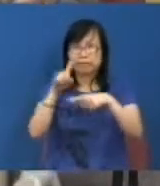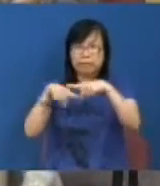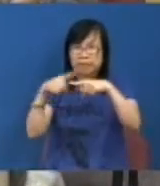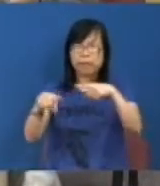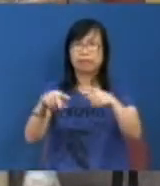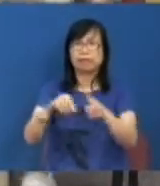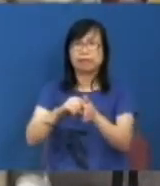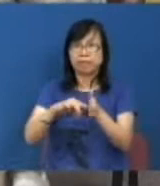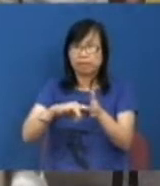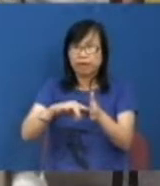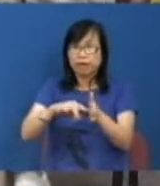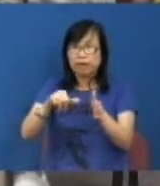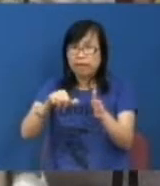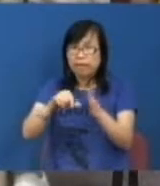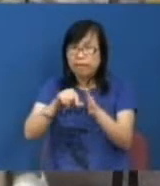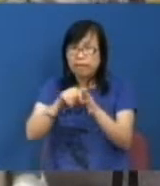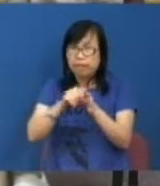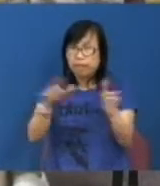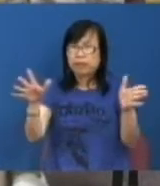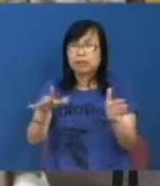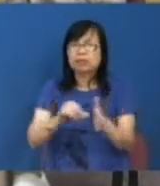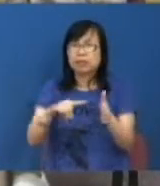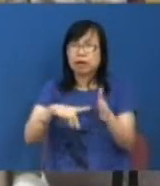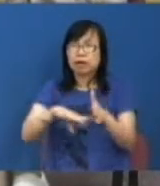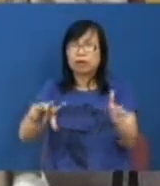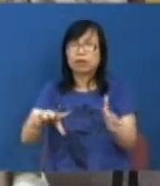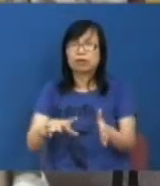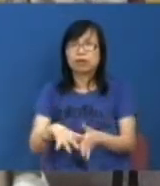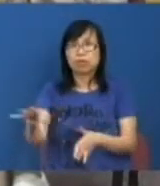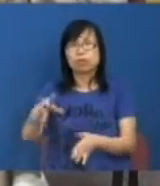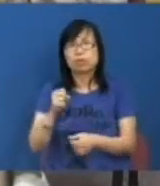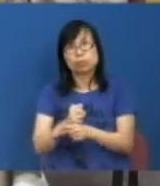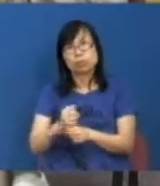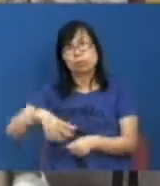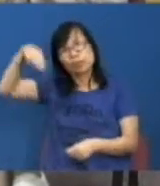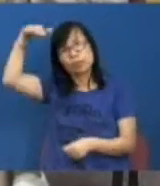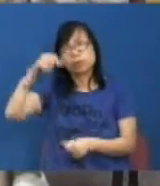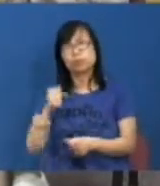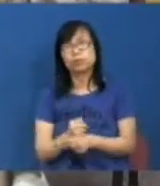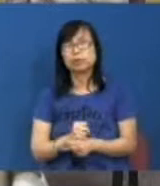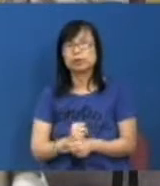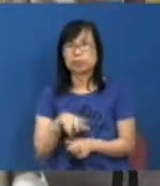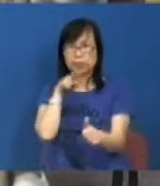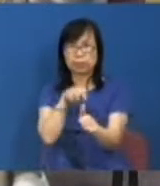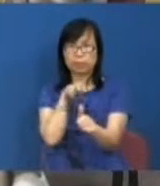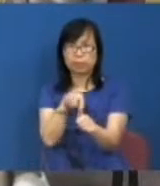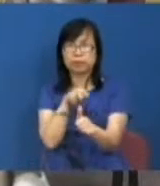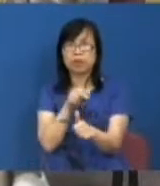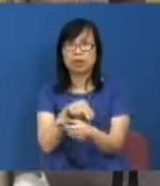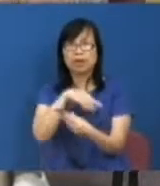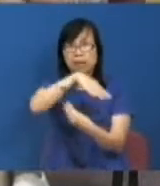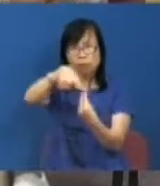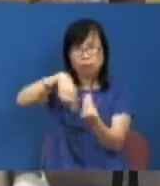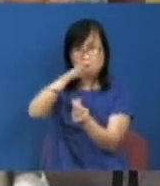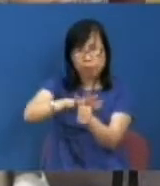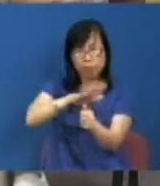加多嘅污染物，所以你話大嘅發電廠其實有個好處，佢效率高啲，同埋其實相對嚟講佢可以控制到個環保嘅問